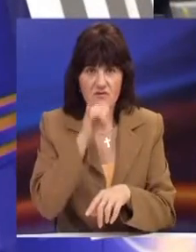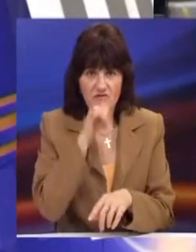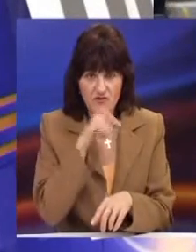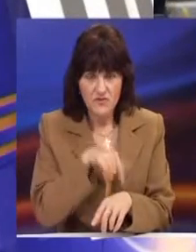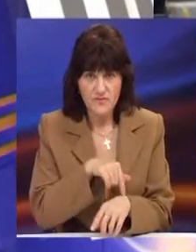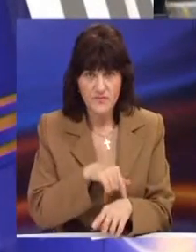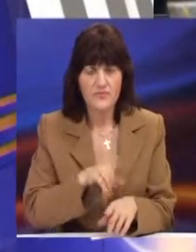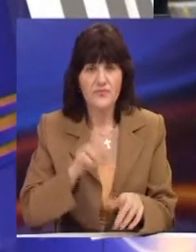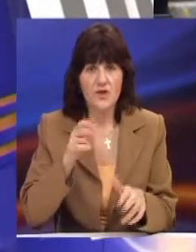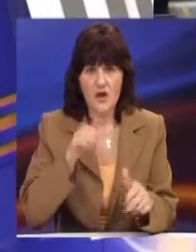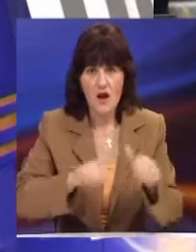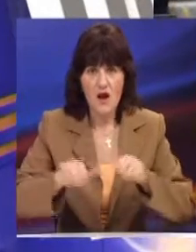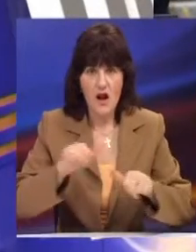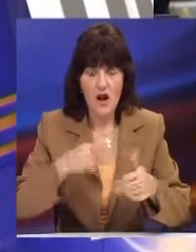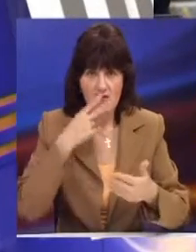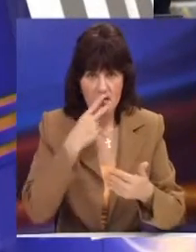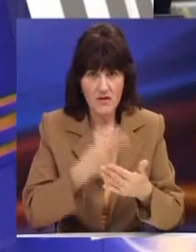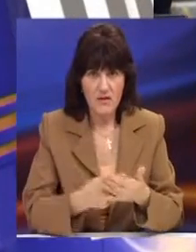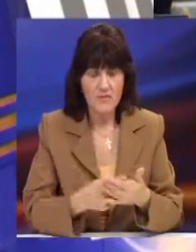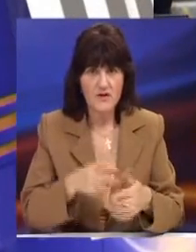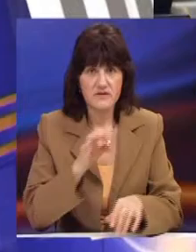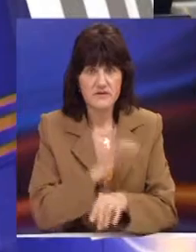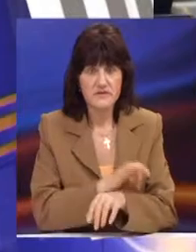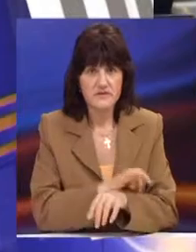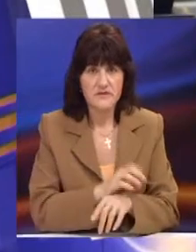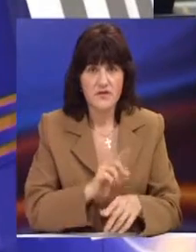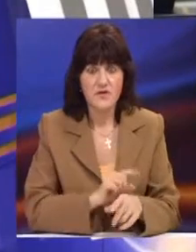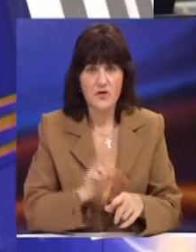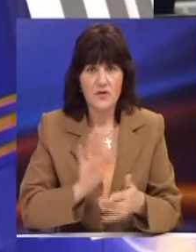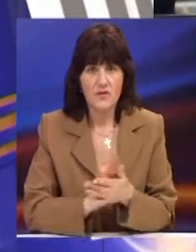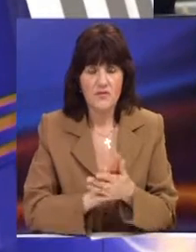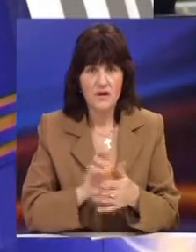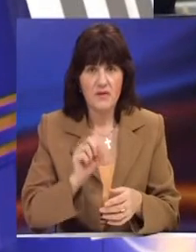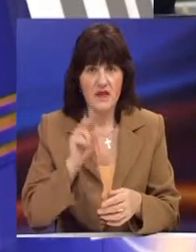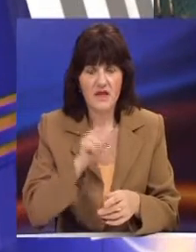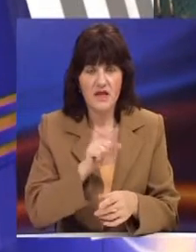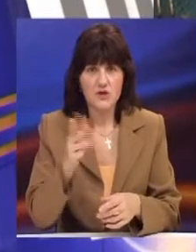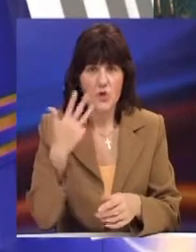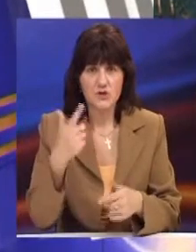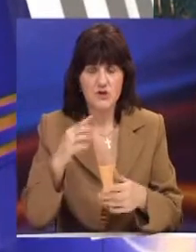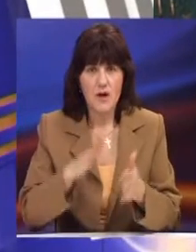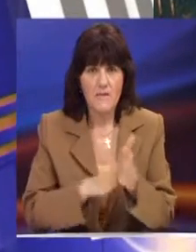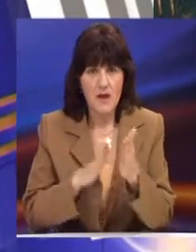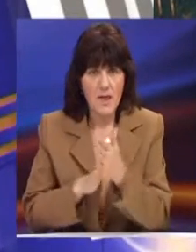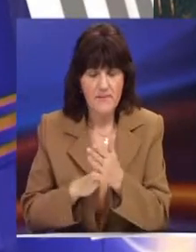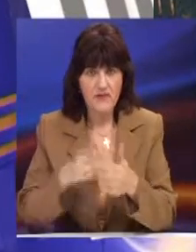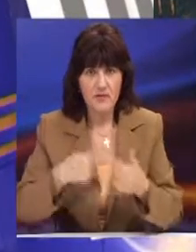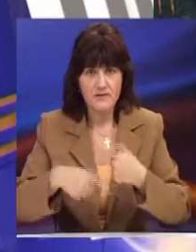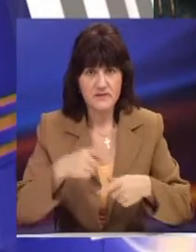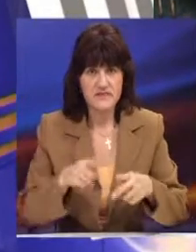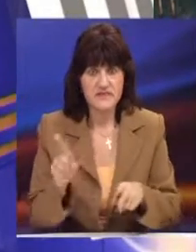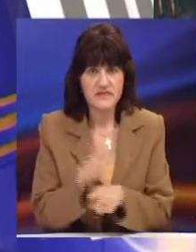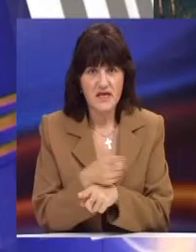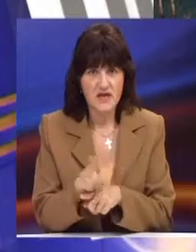U laboratoriji koje se nalazi u vodovodu mogu da se baždare vodomeri od 13 do 40 mm, a za veće se